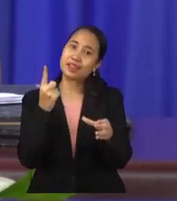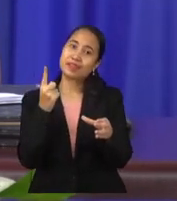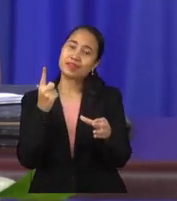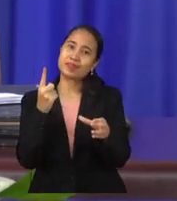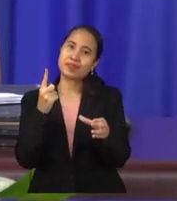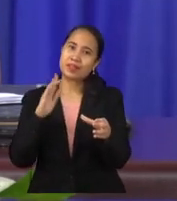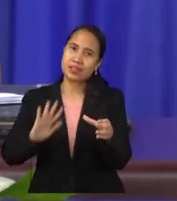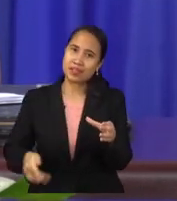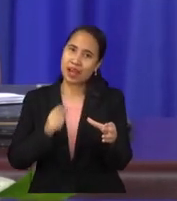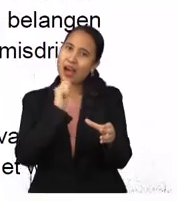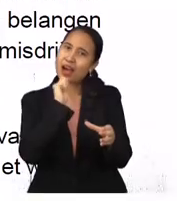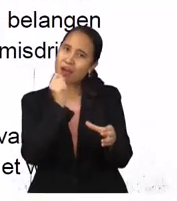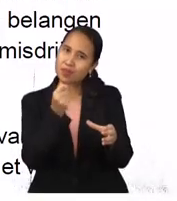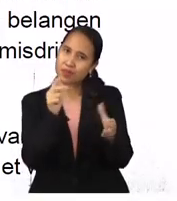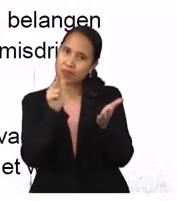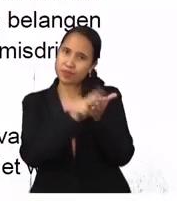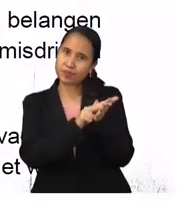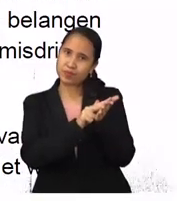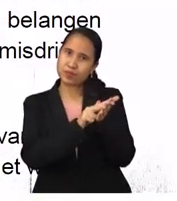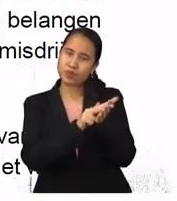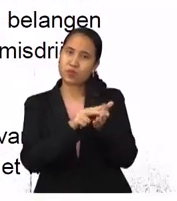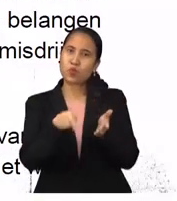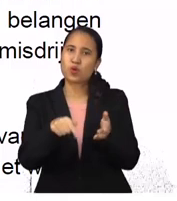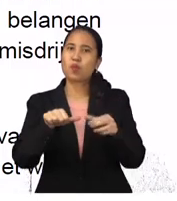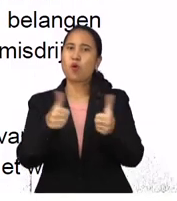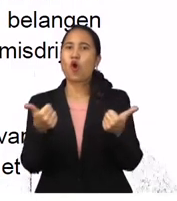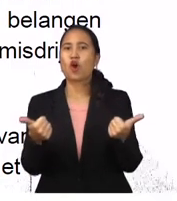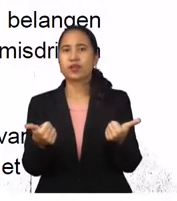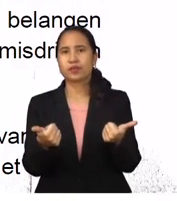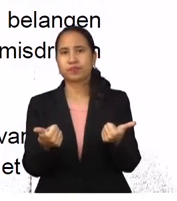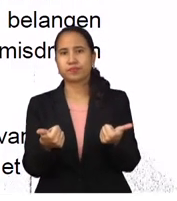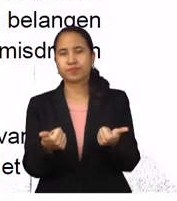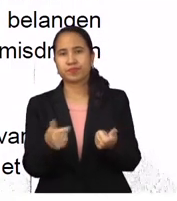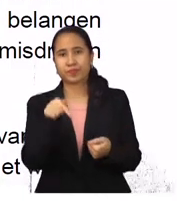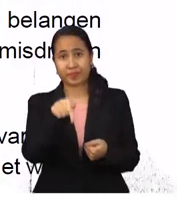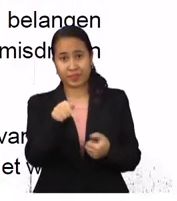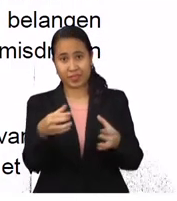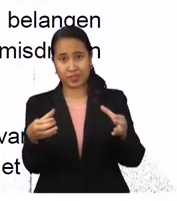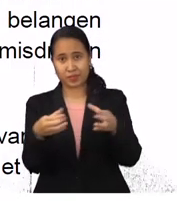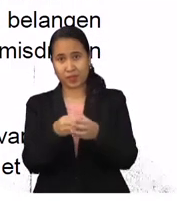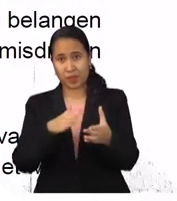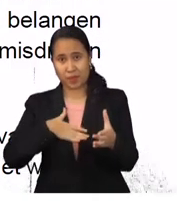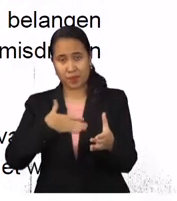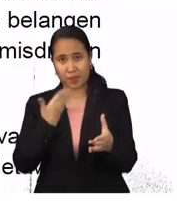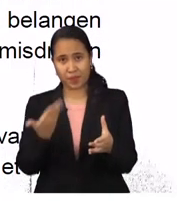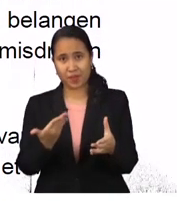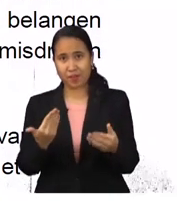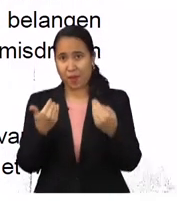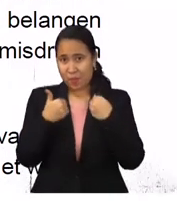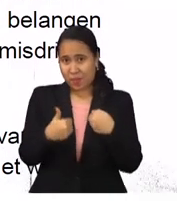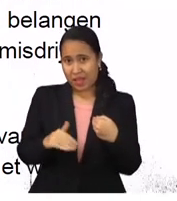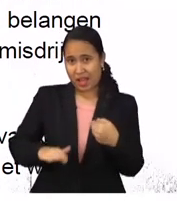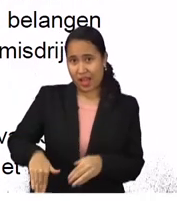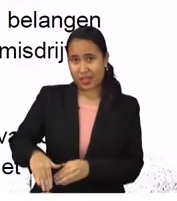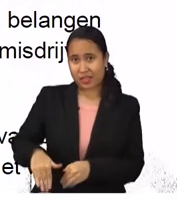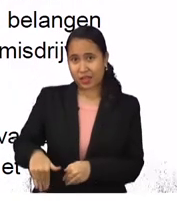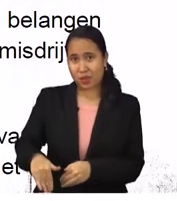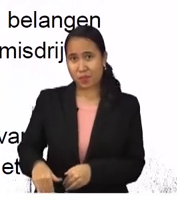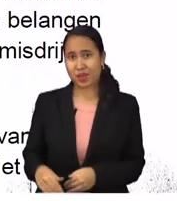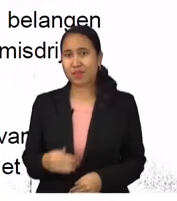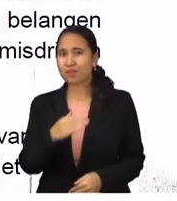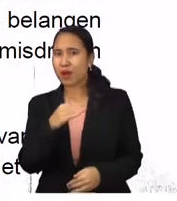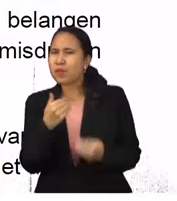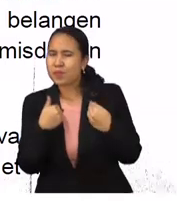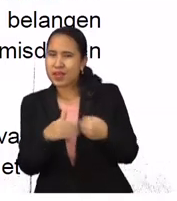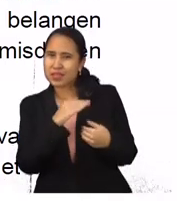de afkondiging bij wet zou worden ingesteld. Deze commissie zou de belangen van zowel slachtoffers, nabestaanden als